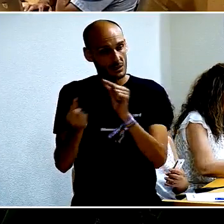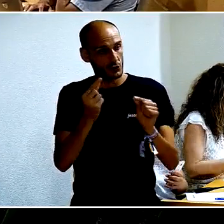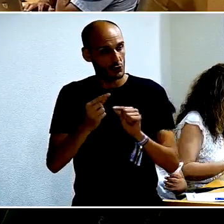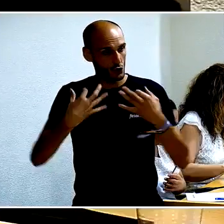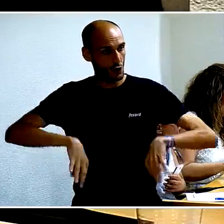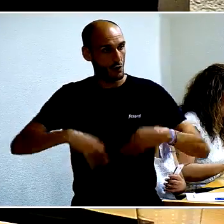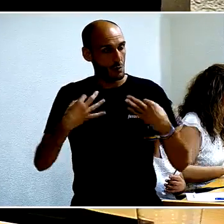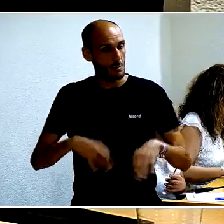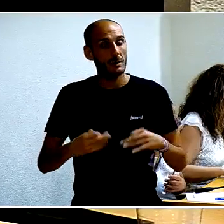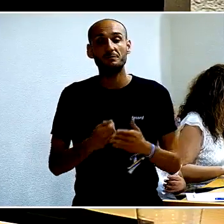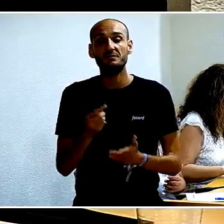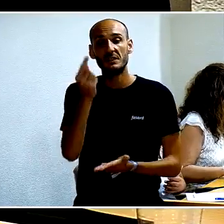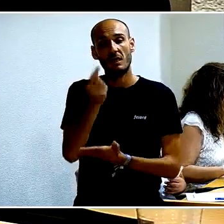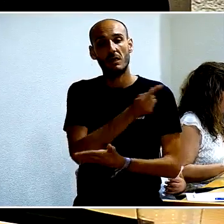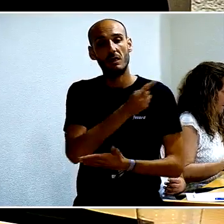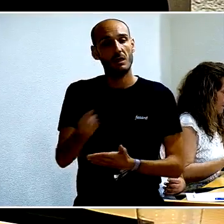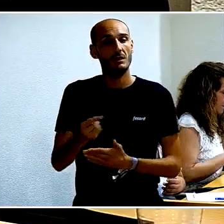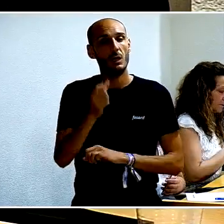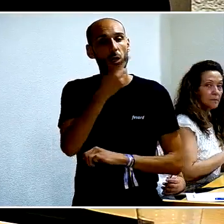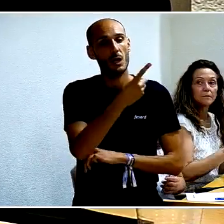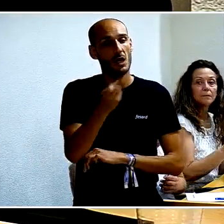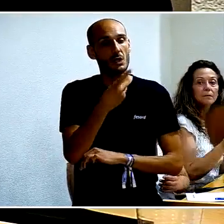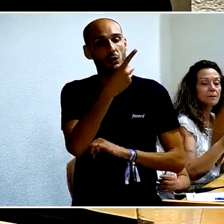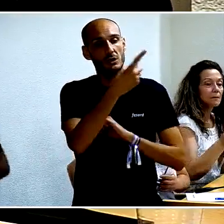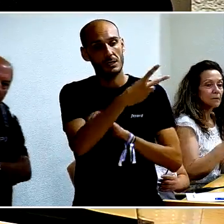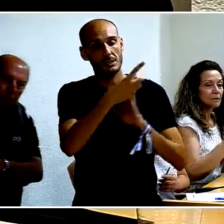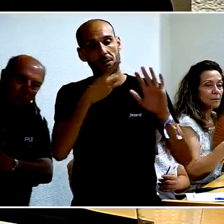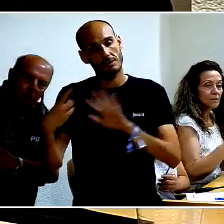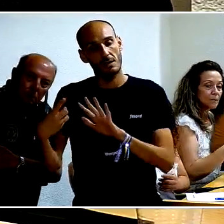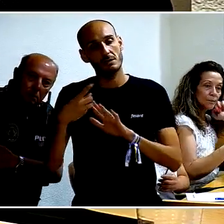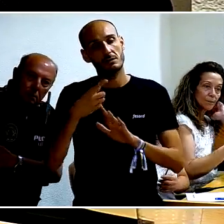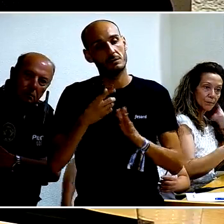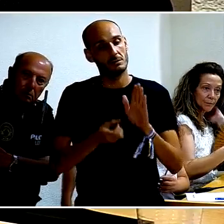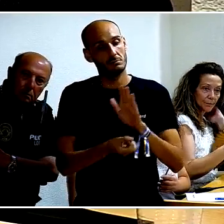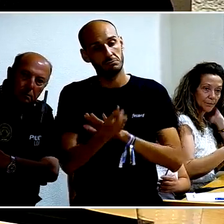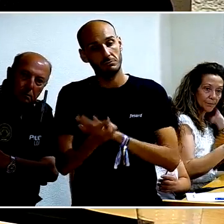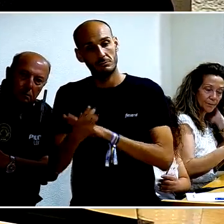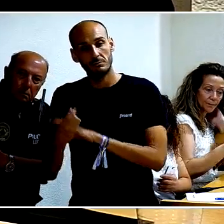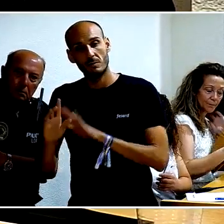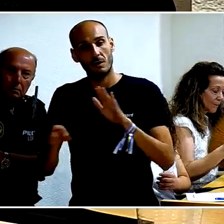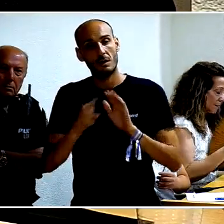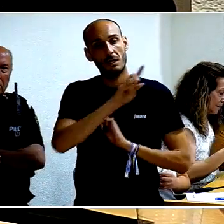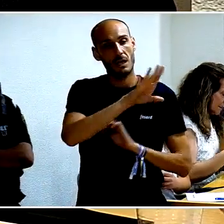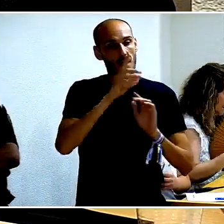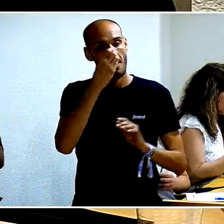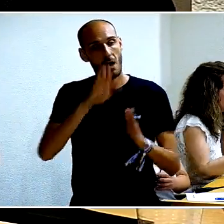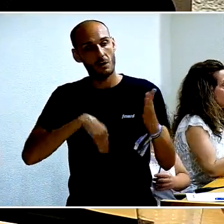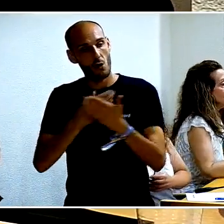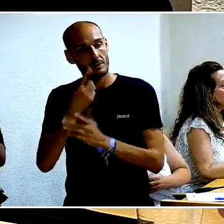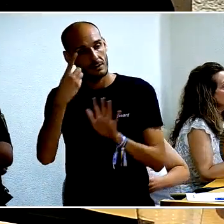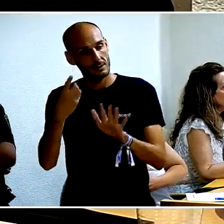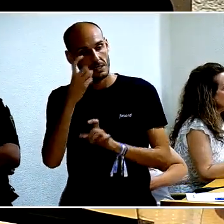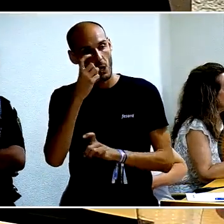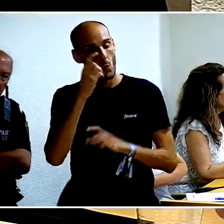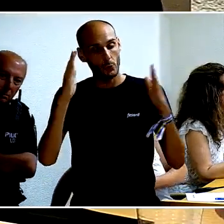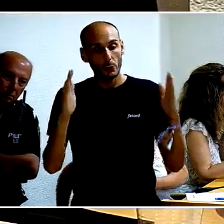secretari. S'han dictat 166 resolucions des del dia 15 de maio fins al dia 6 de juny. I se da cuenta